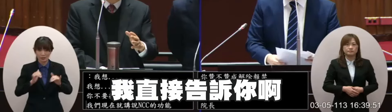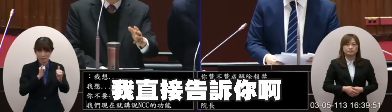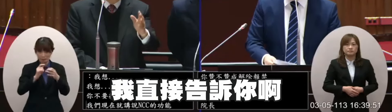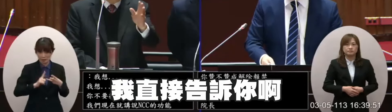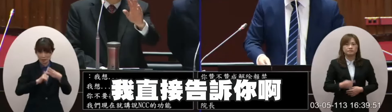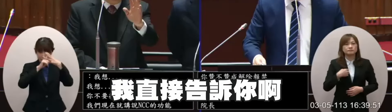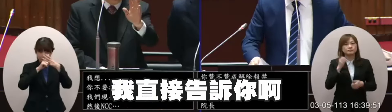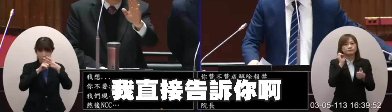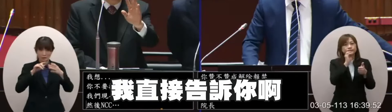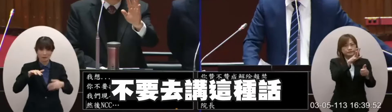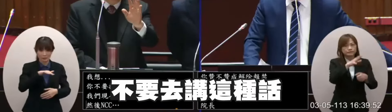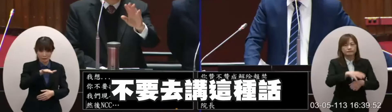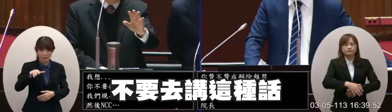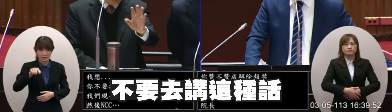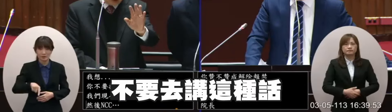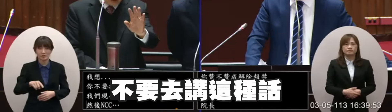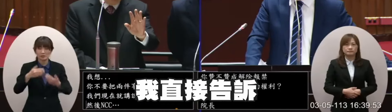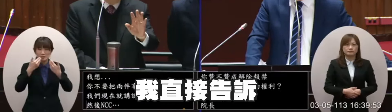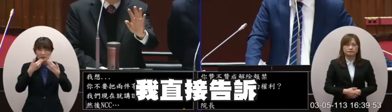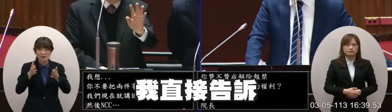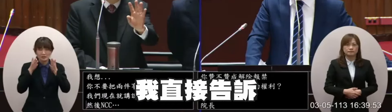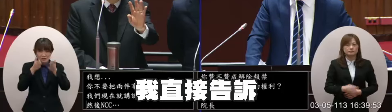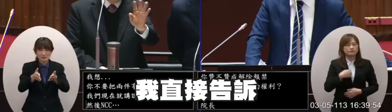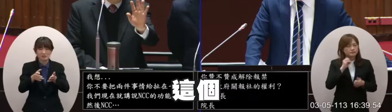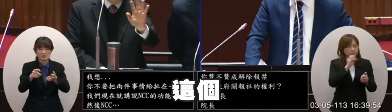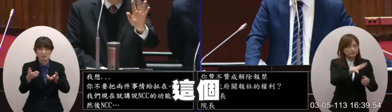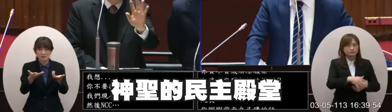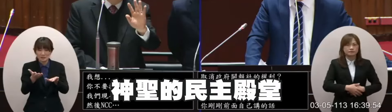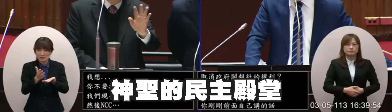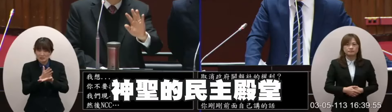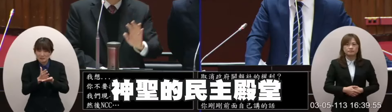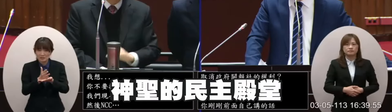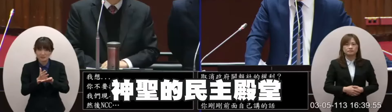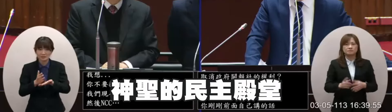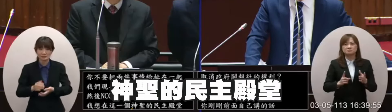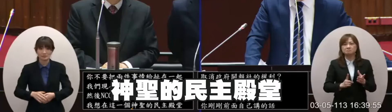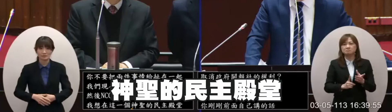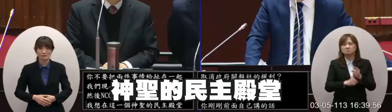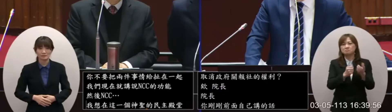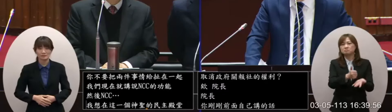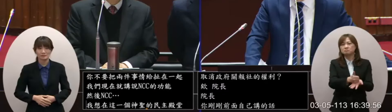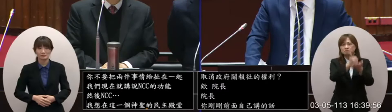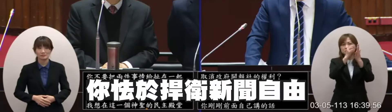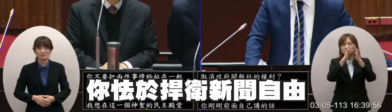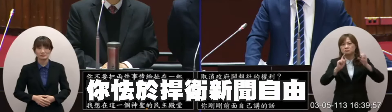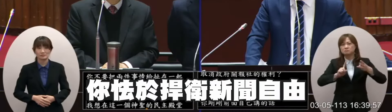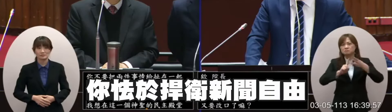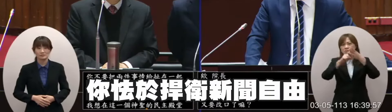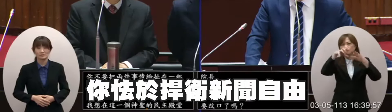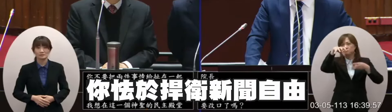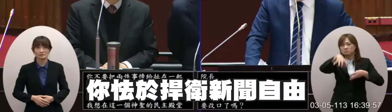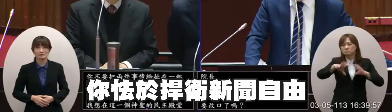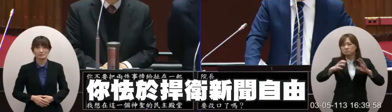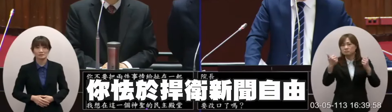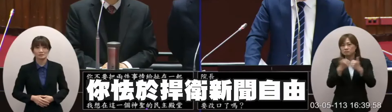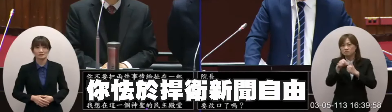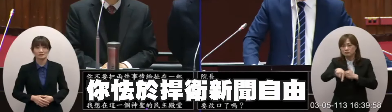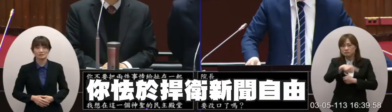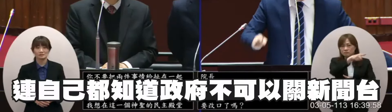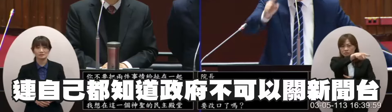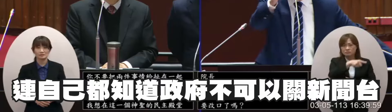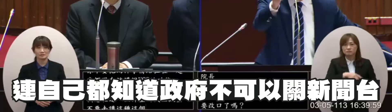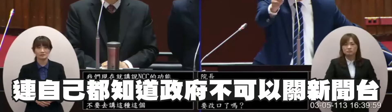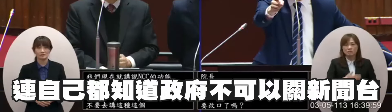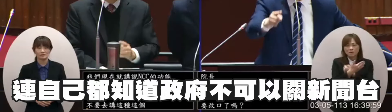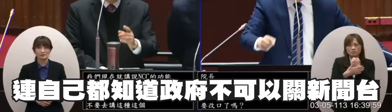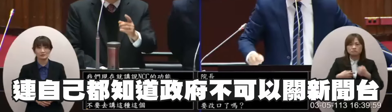堂， 我直接告诉你啦， 不要去讲这种。 我直接告诉 这个 神圣的民主殿堂。你确于捍卫新闻自